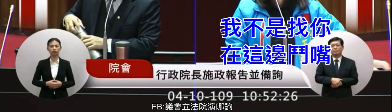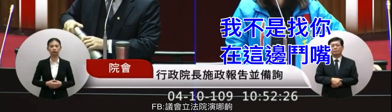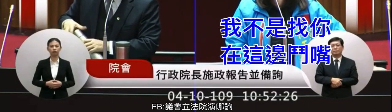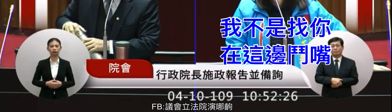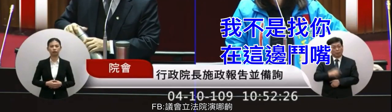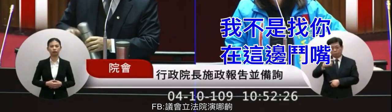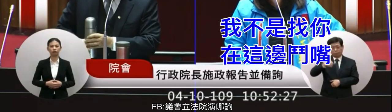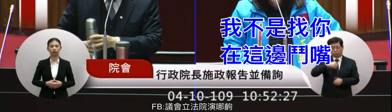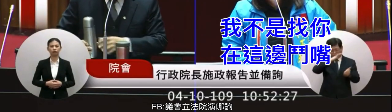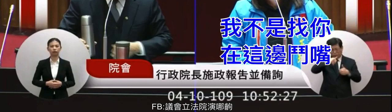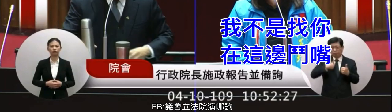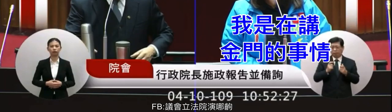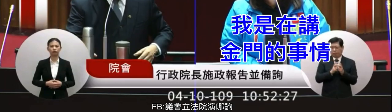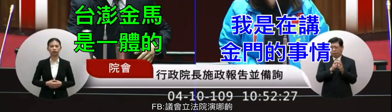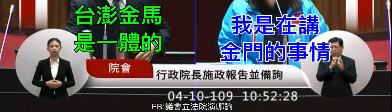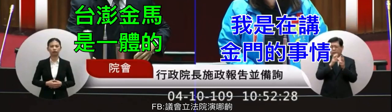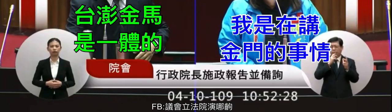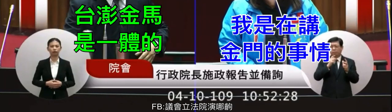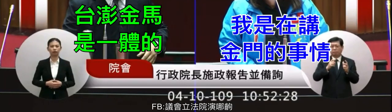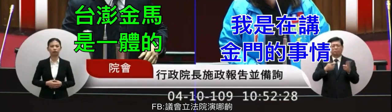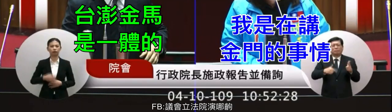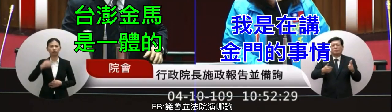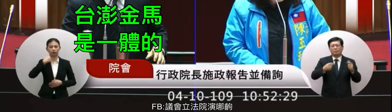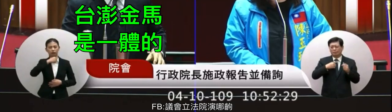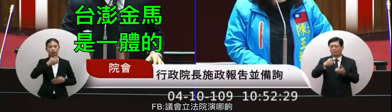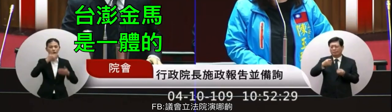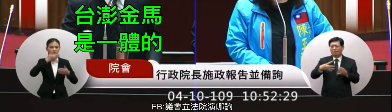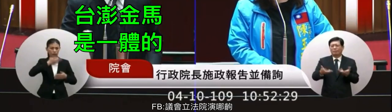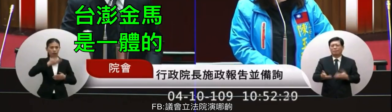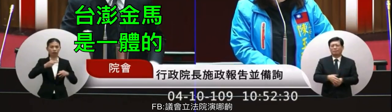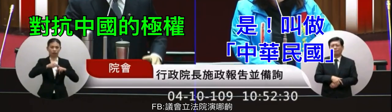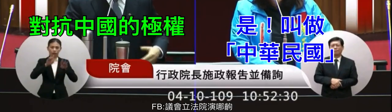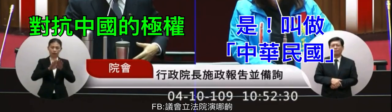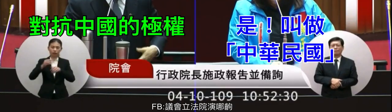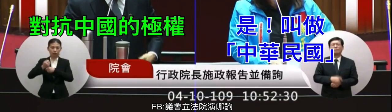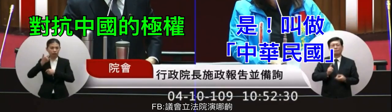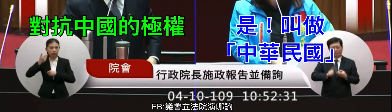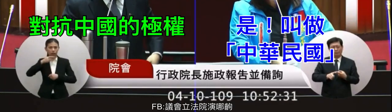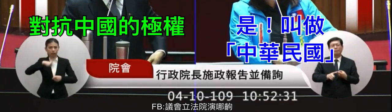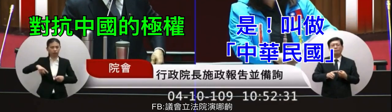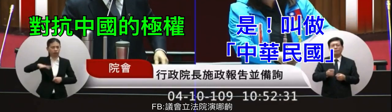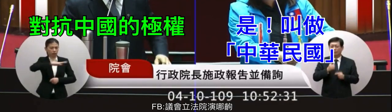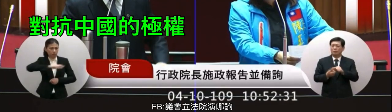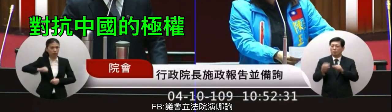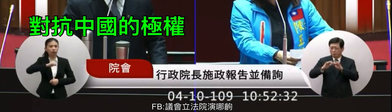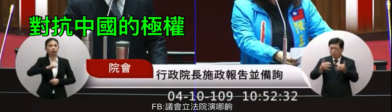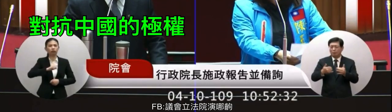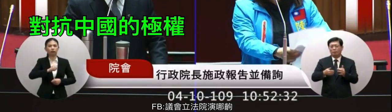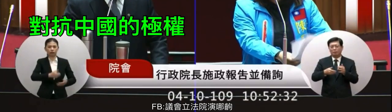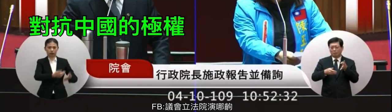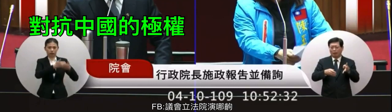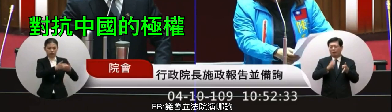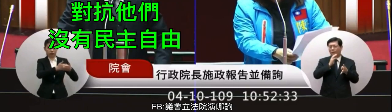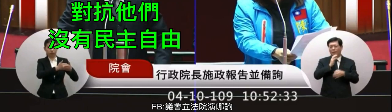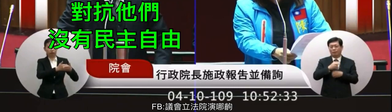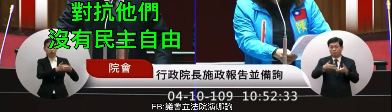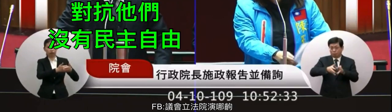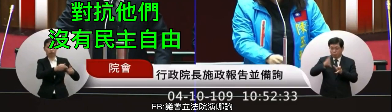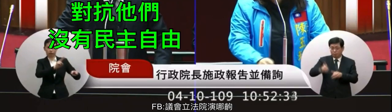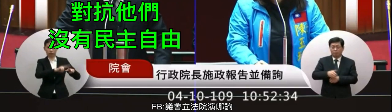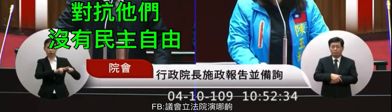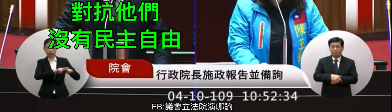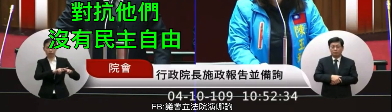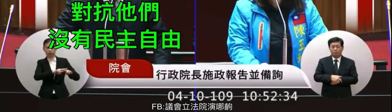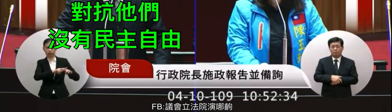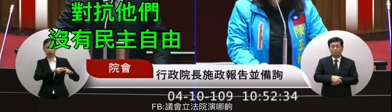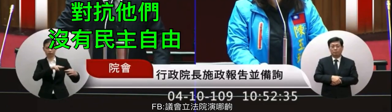我不是在叫你跟你打嘴鼓，我是在 讲台澎金马是一体的， 是 对抗中华民国的集权， 那个部长 对抗他的